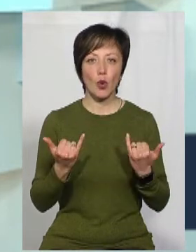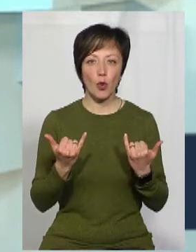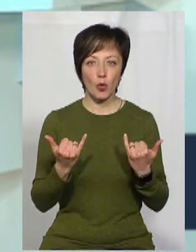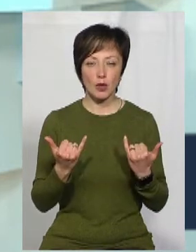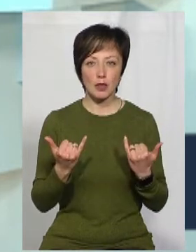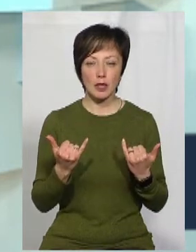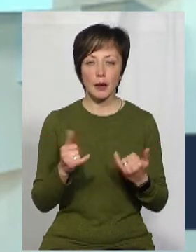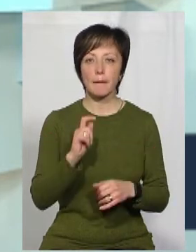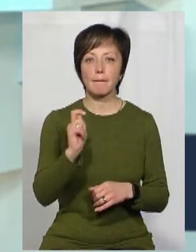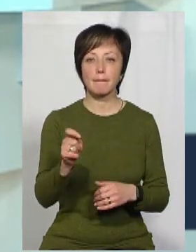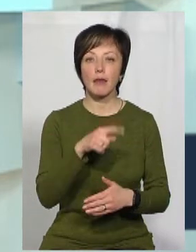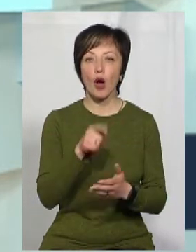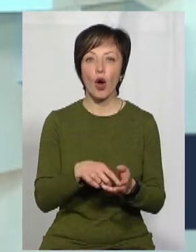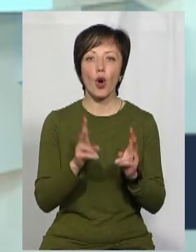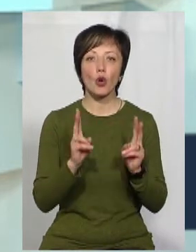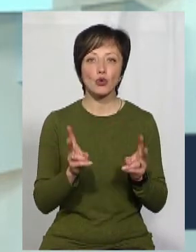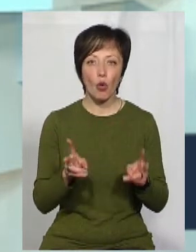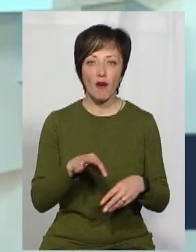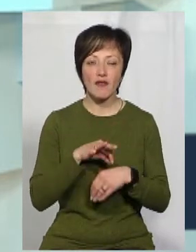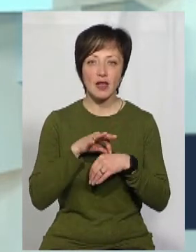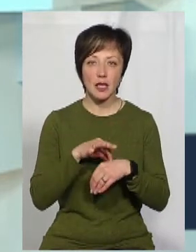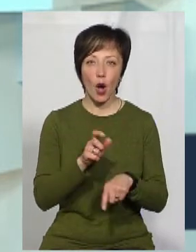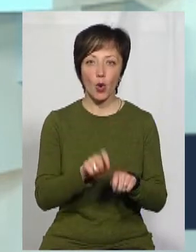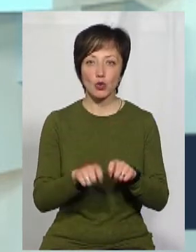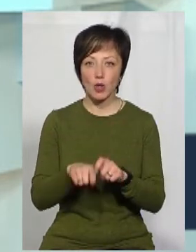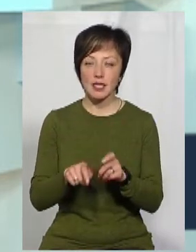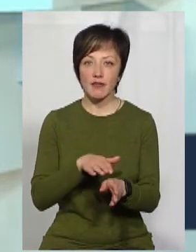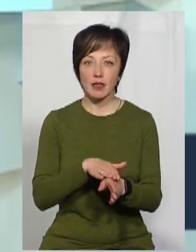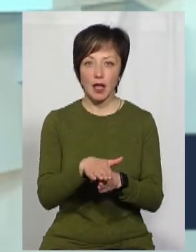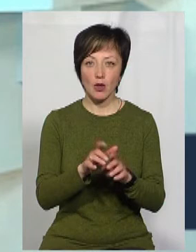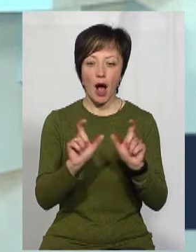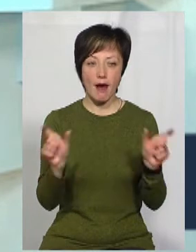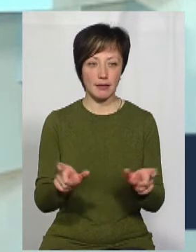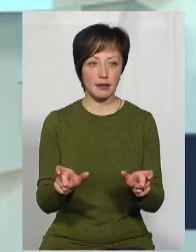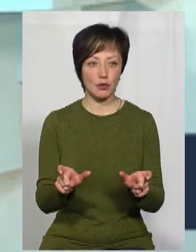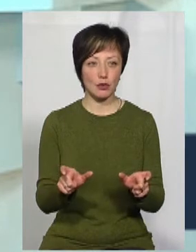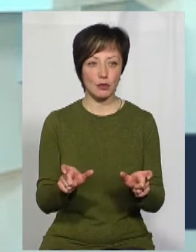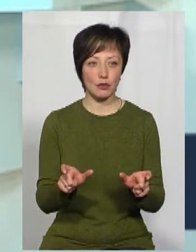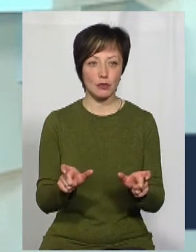Сьогодні я хочу задати питання. Хто веде контроль за виконанням карантину?